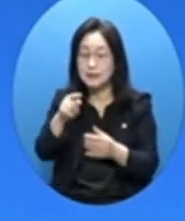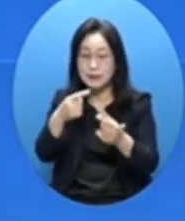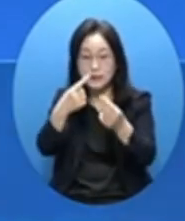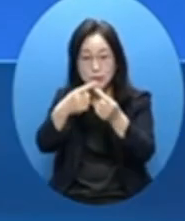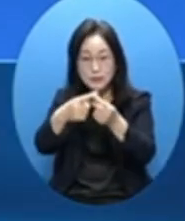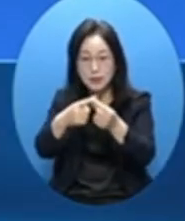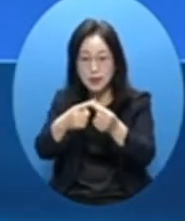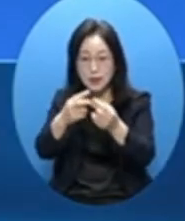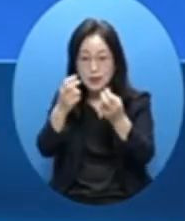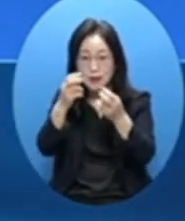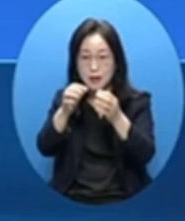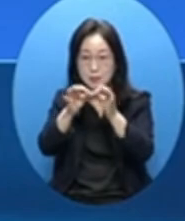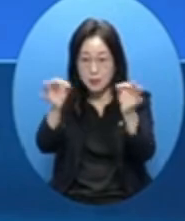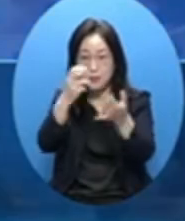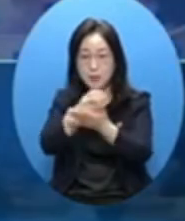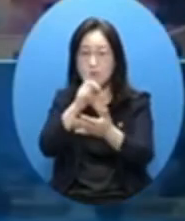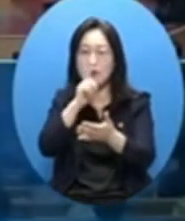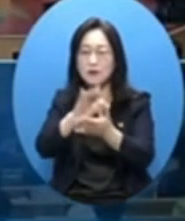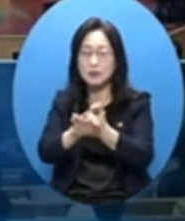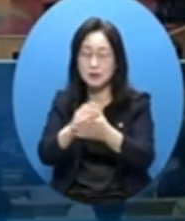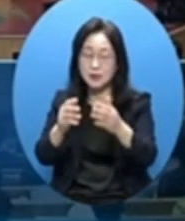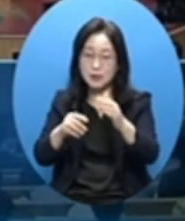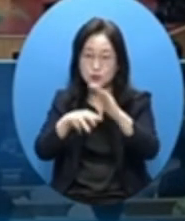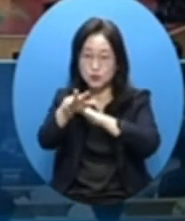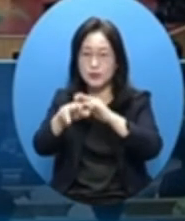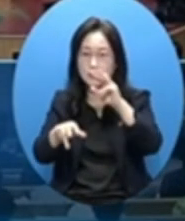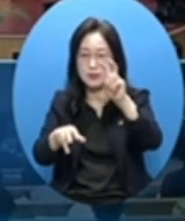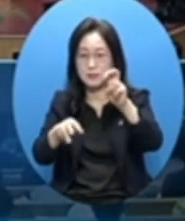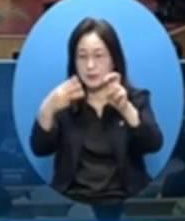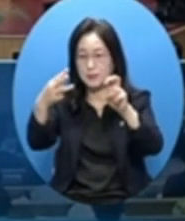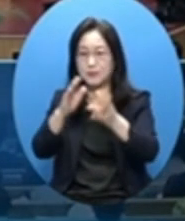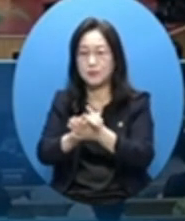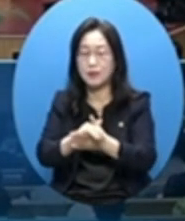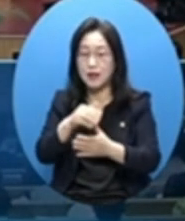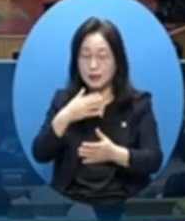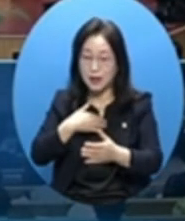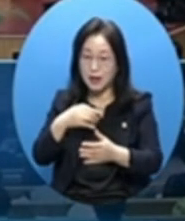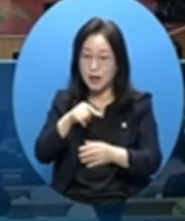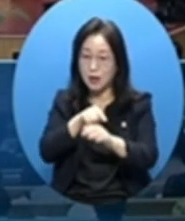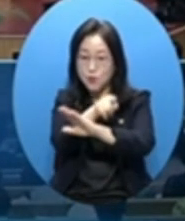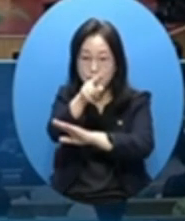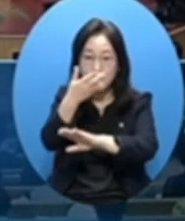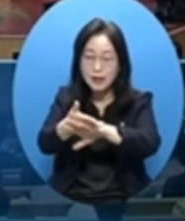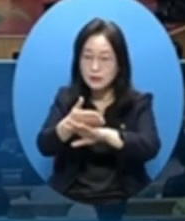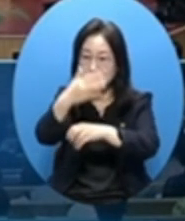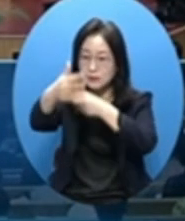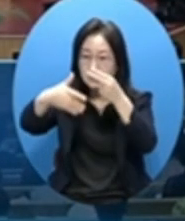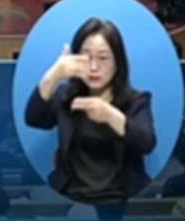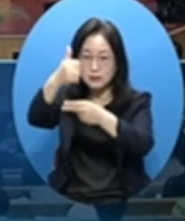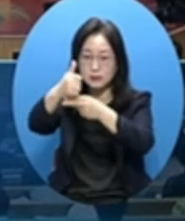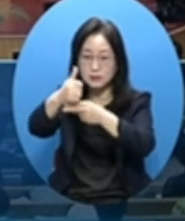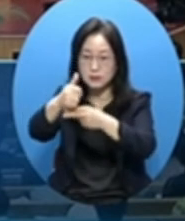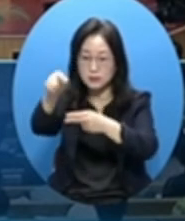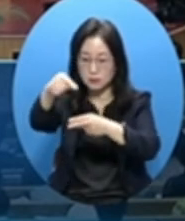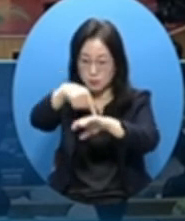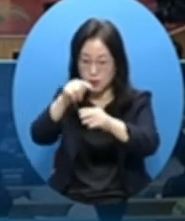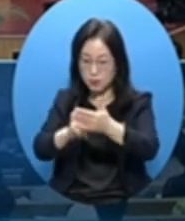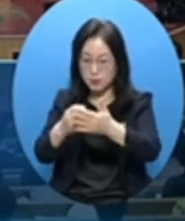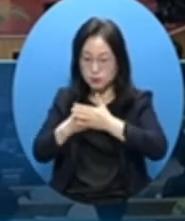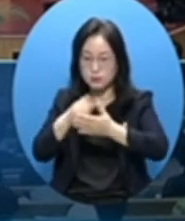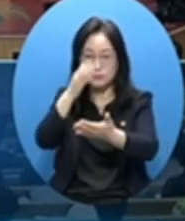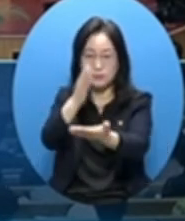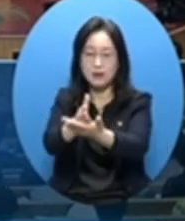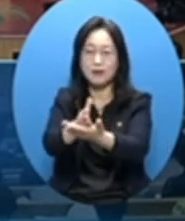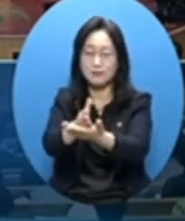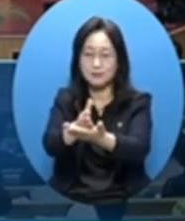하나님께서 이렇게 말씀하셨습니다 출애굽기 2장 3절입니다 너는 나 외에는 다른 신들을 내게 두지 말라